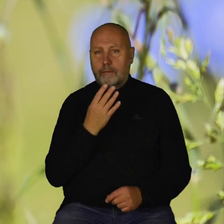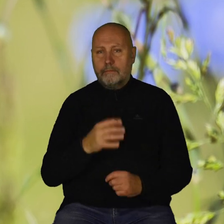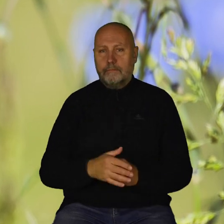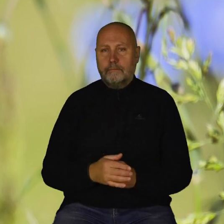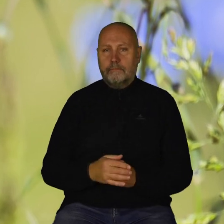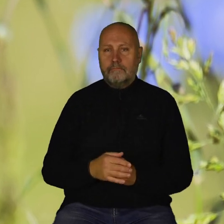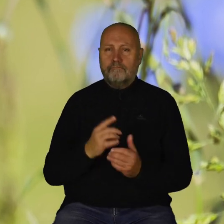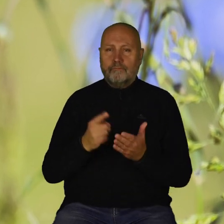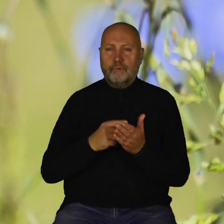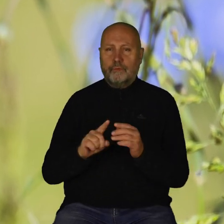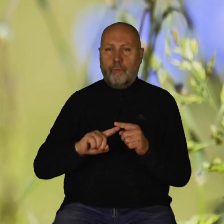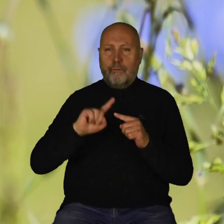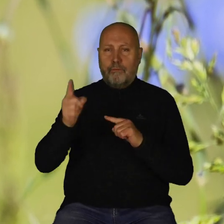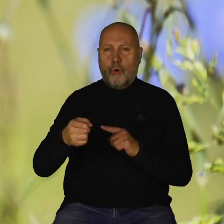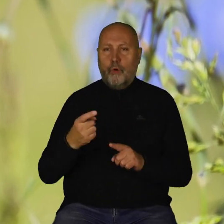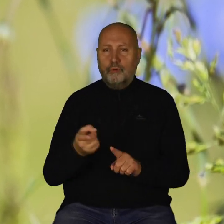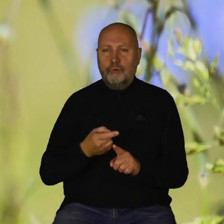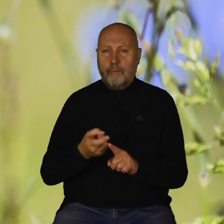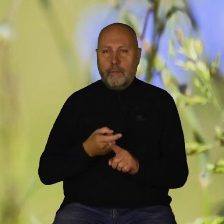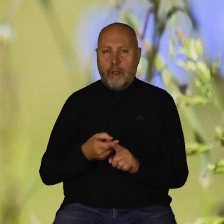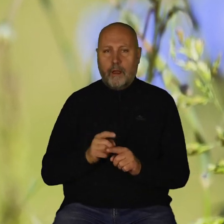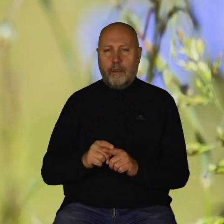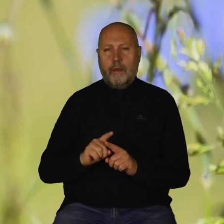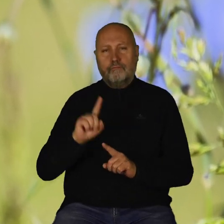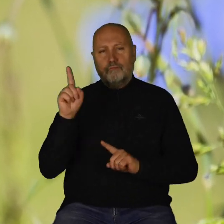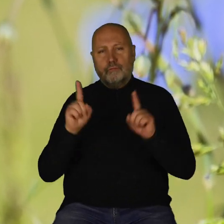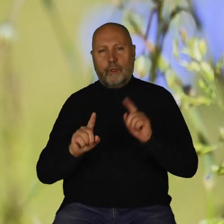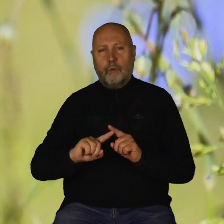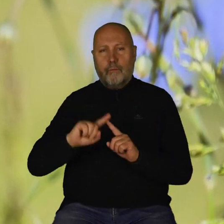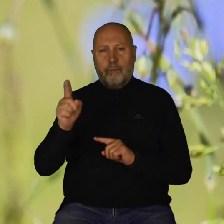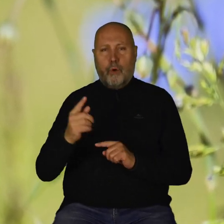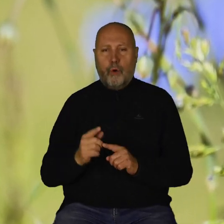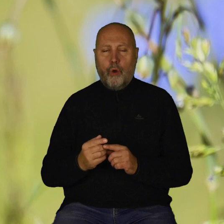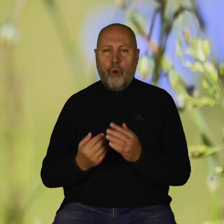maja najczęściej po ziemniakach rzadziej